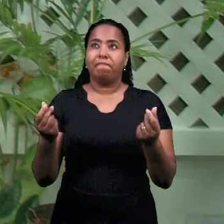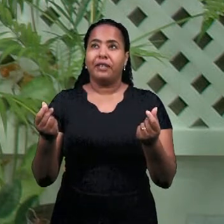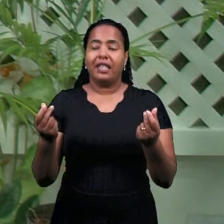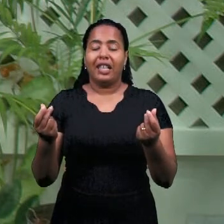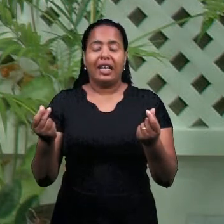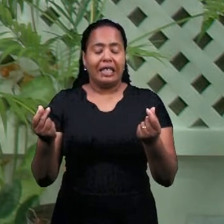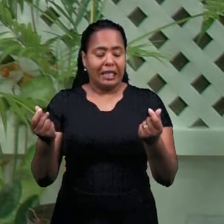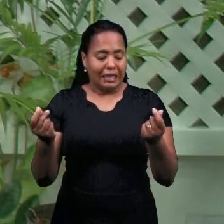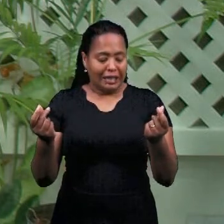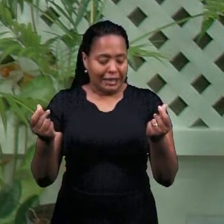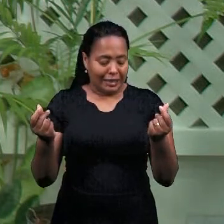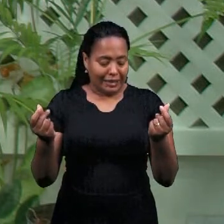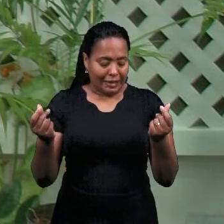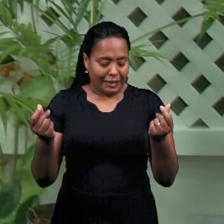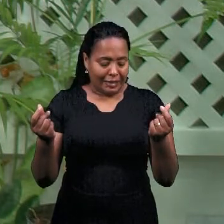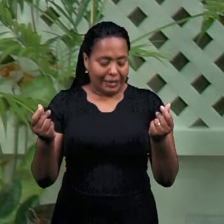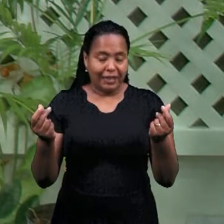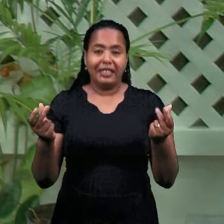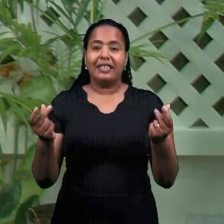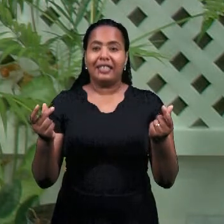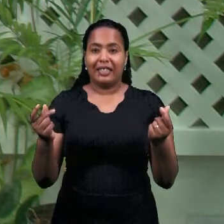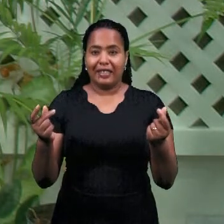vont dire,